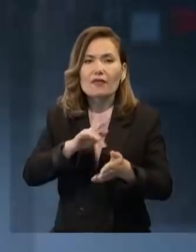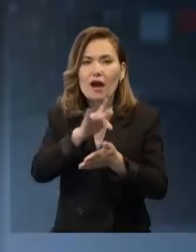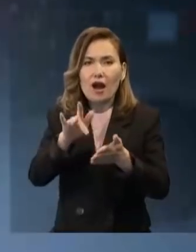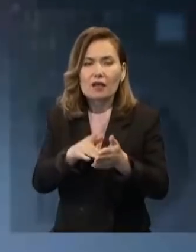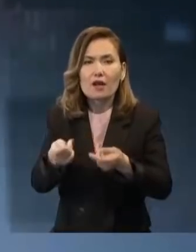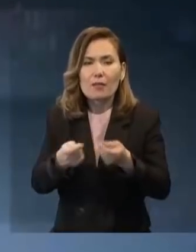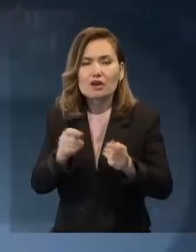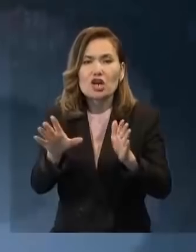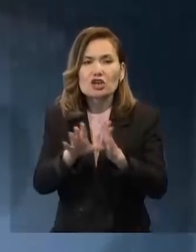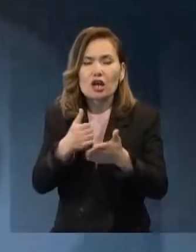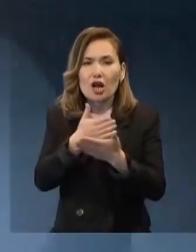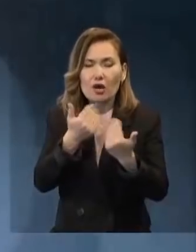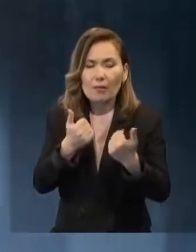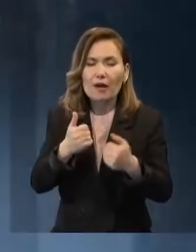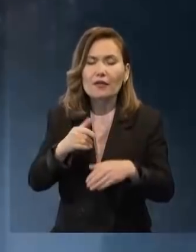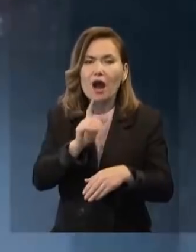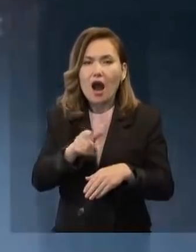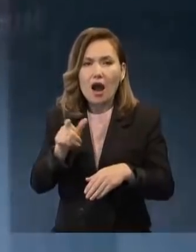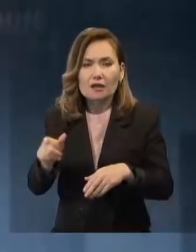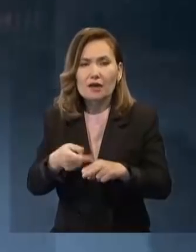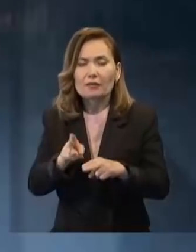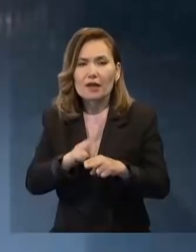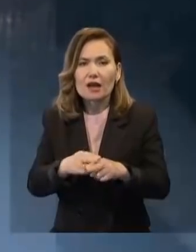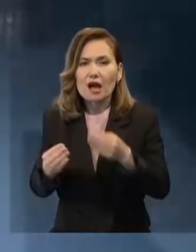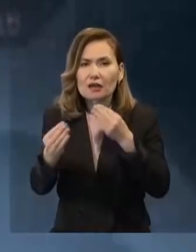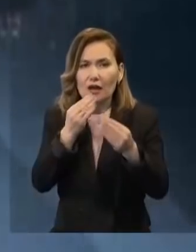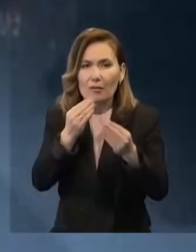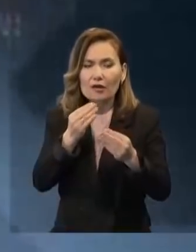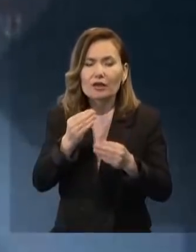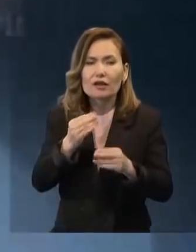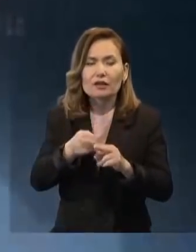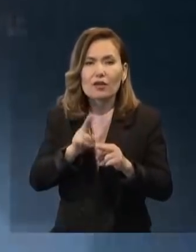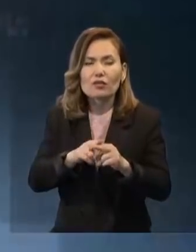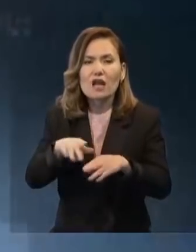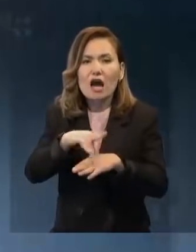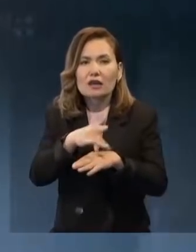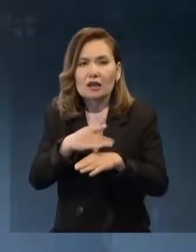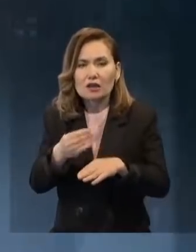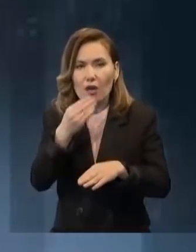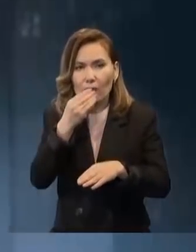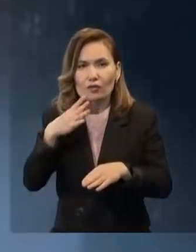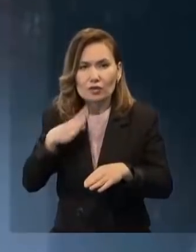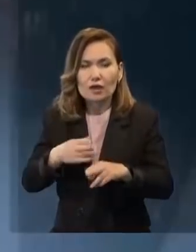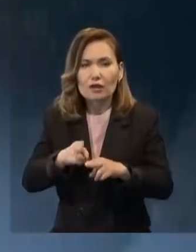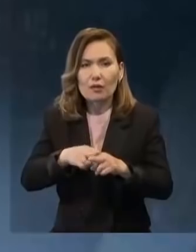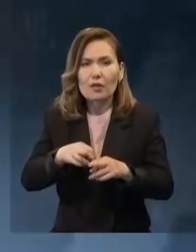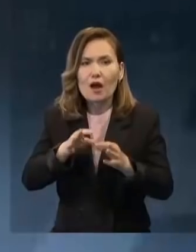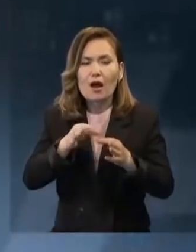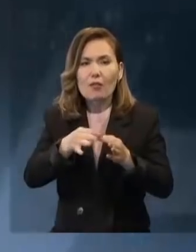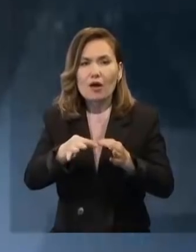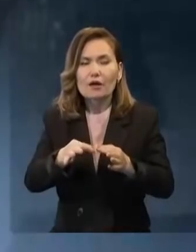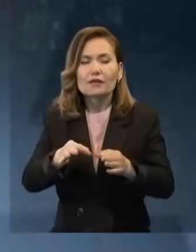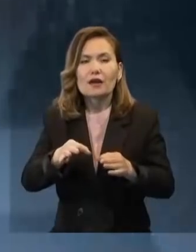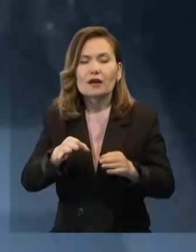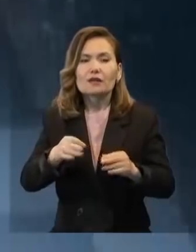дейді. Тұрғындар тамақты далада от жағып әзірлеуге мәжбүр. Жақында азат етілген Бородянкада